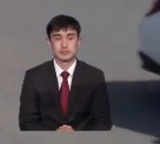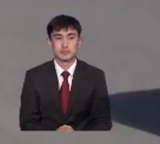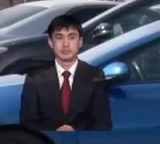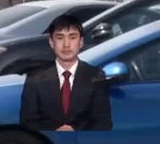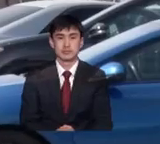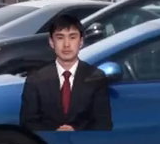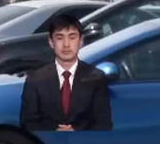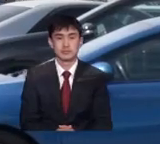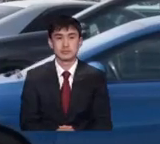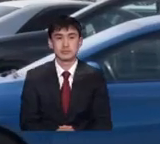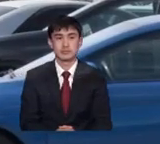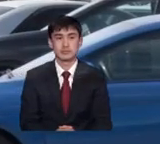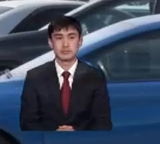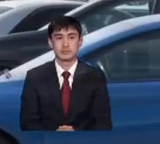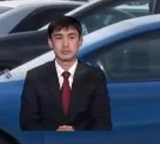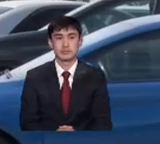помощ телерадиокомпания